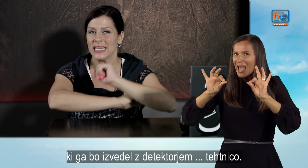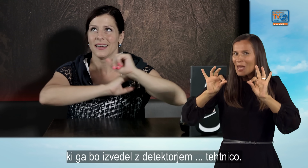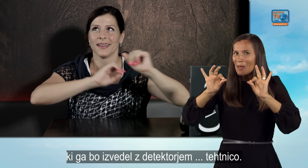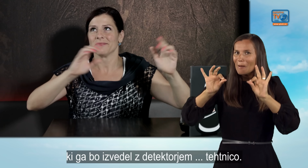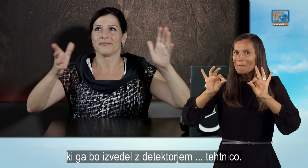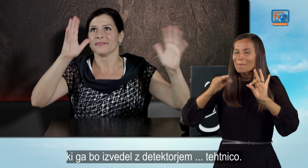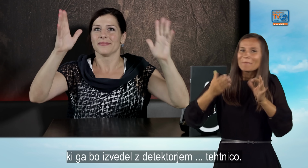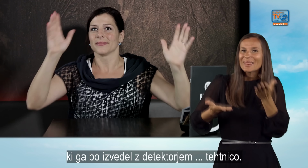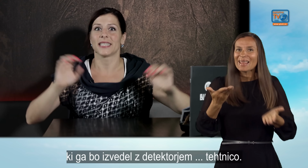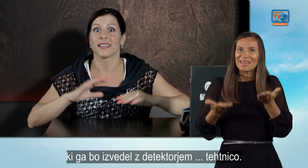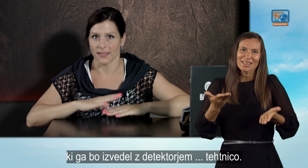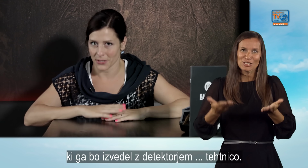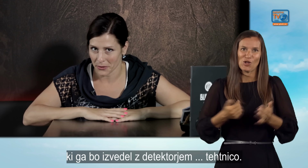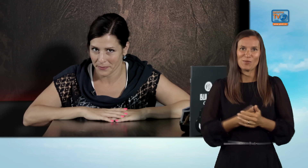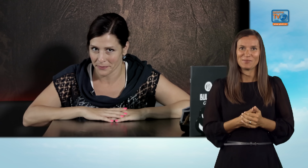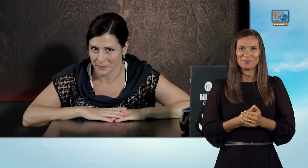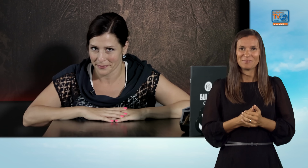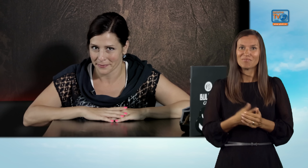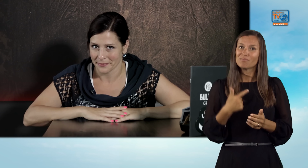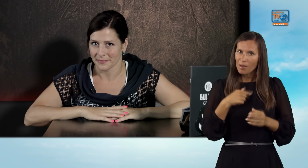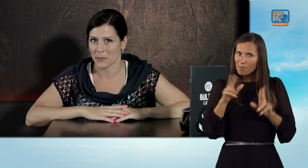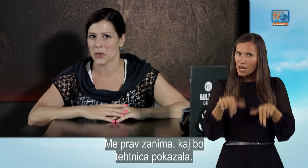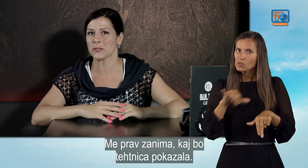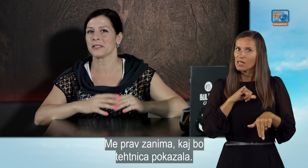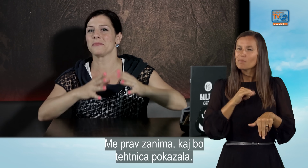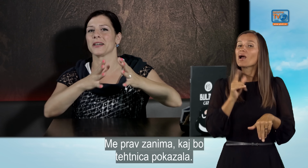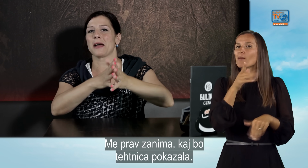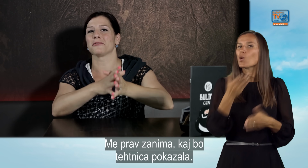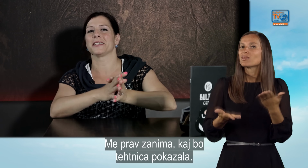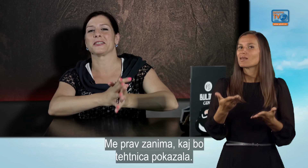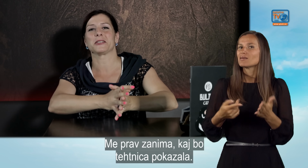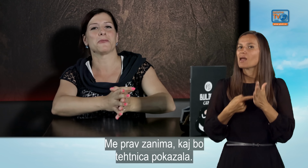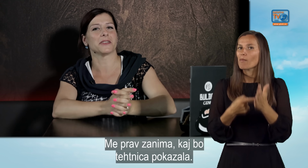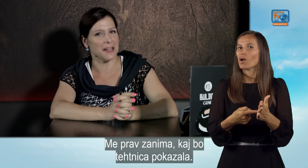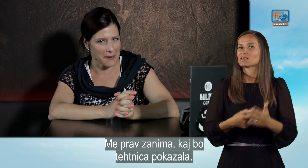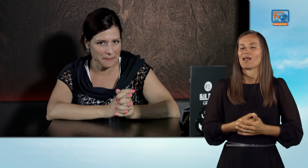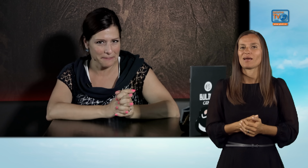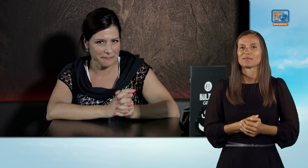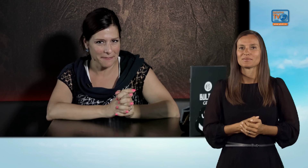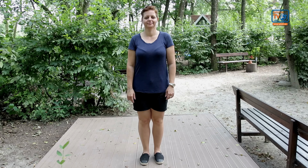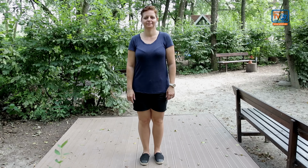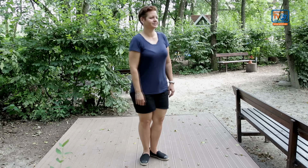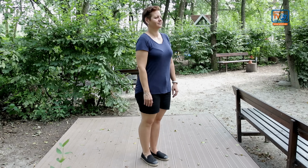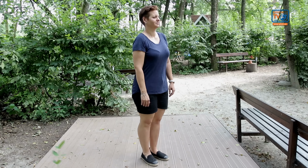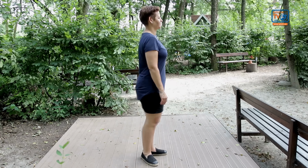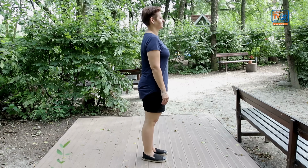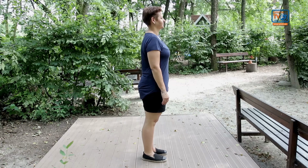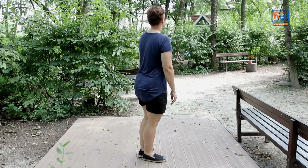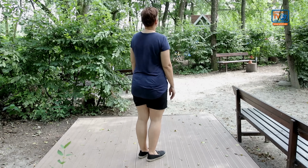detektorjem tehtanco. Me prav zanima, kaj bo tehtanca pokazala.